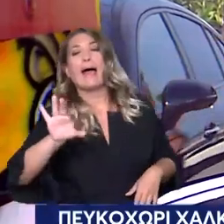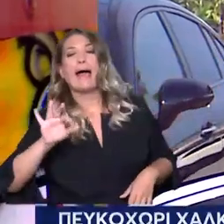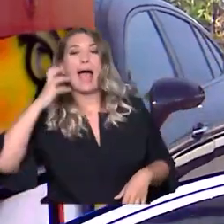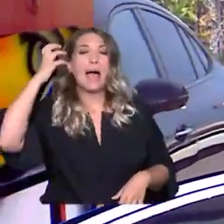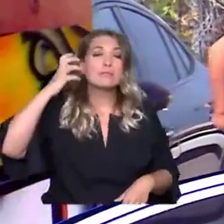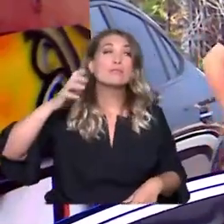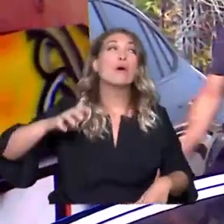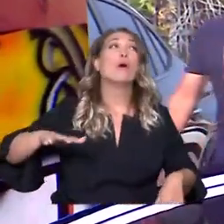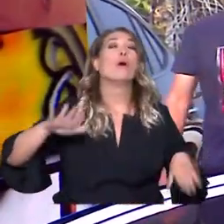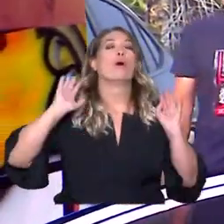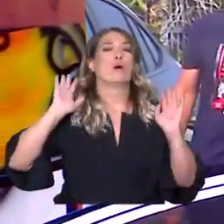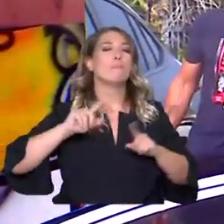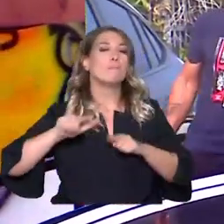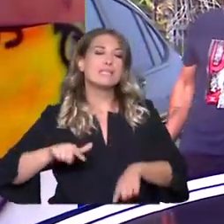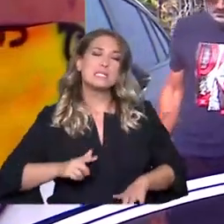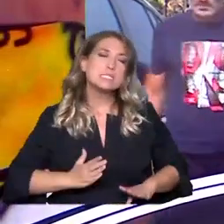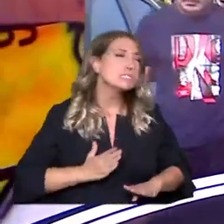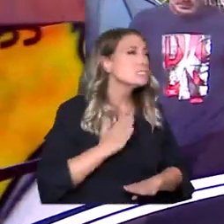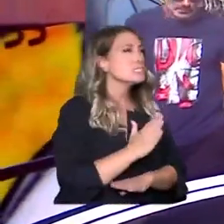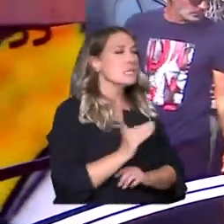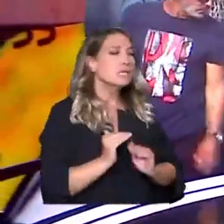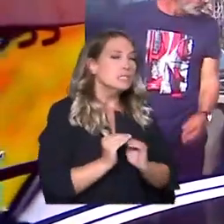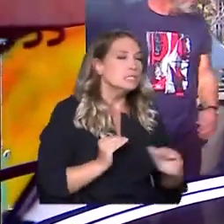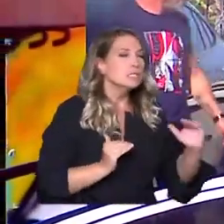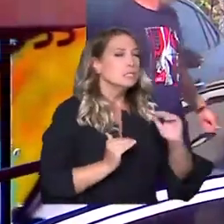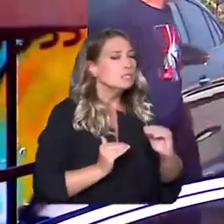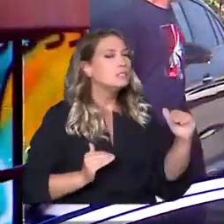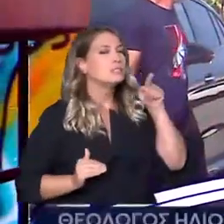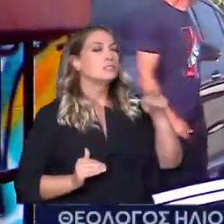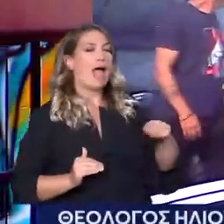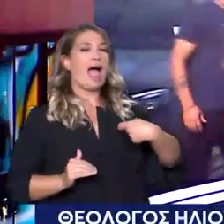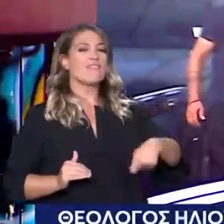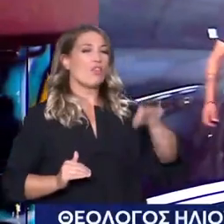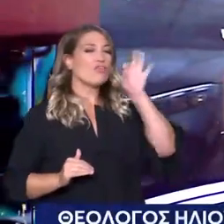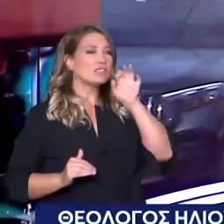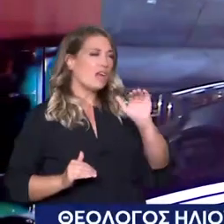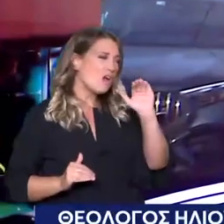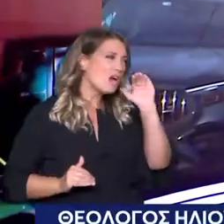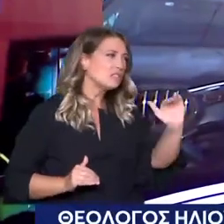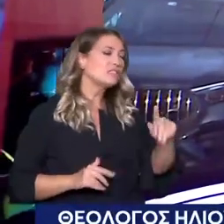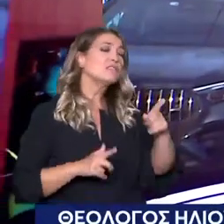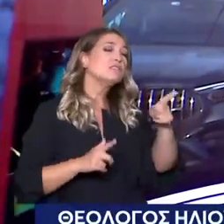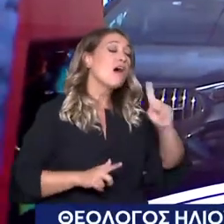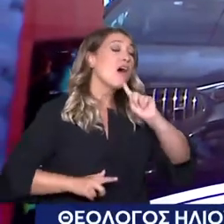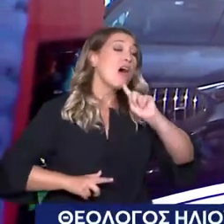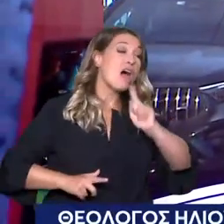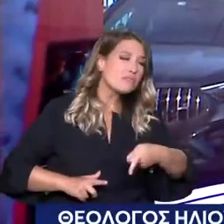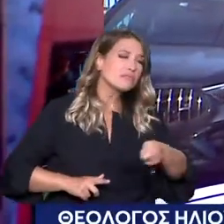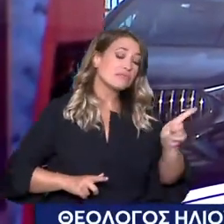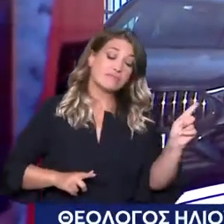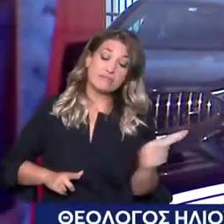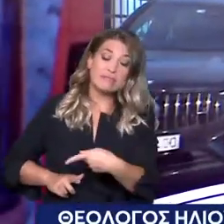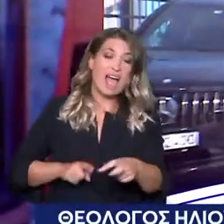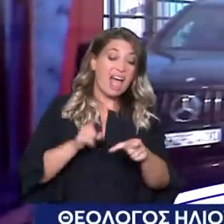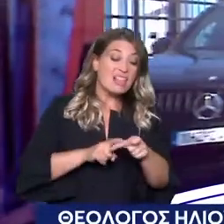μετά από παρέμβαση του εισαγγελέα, του προϊσταμένου εισαγγελέα εφετών Θεσσαλονίκης, έγινε δεκτό. Σήμερα ολοκληρώθηκε 5 ώρες σχεδόν. Κάθισαν